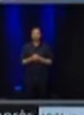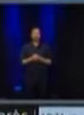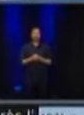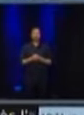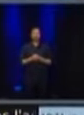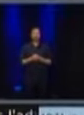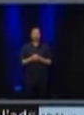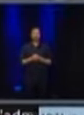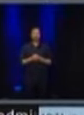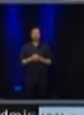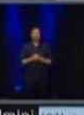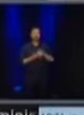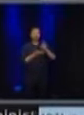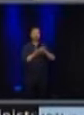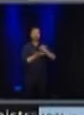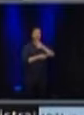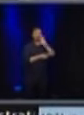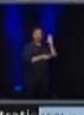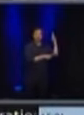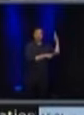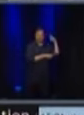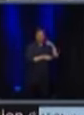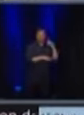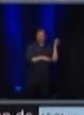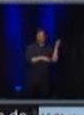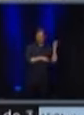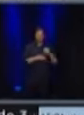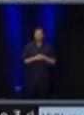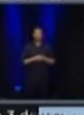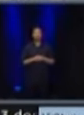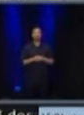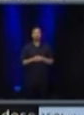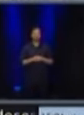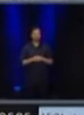On va passer à Stéphanie Marin, de la Presse canadienne.